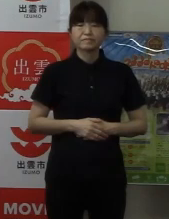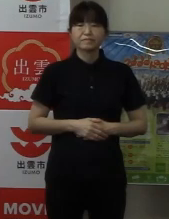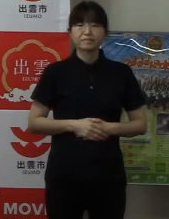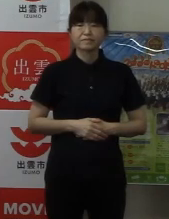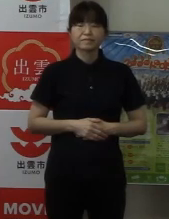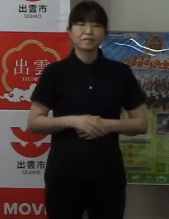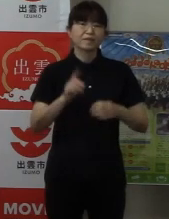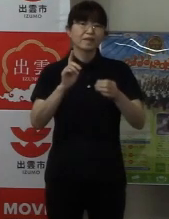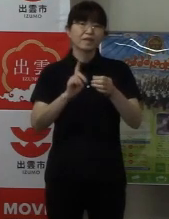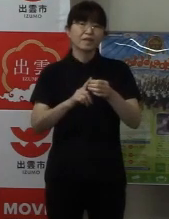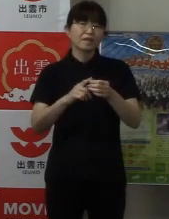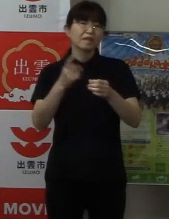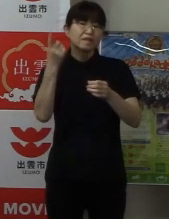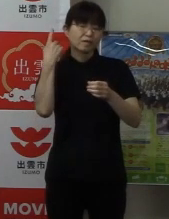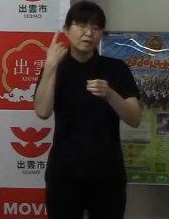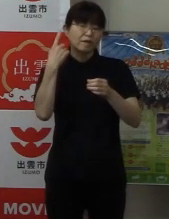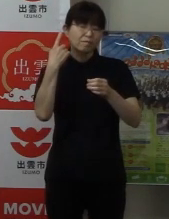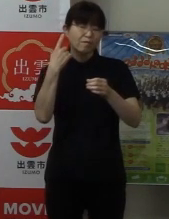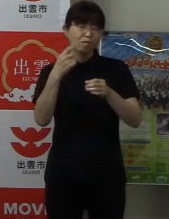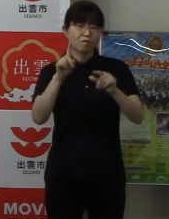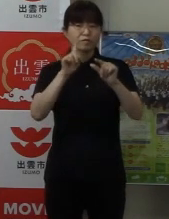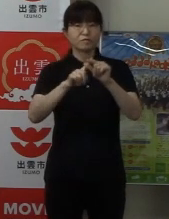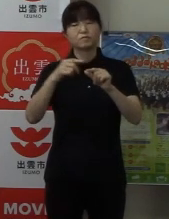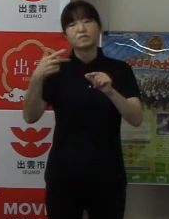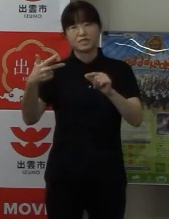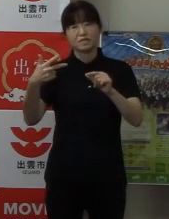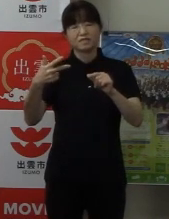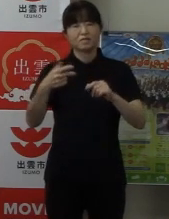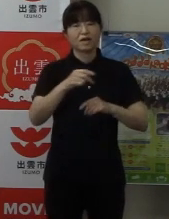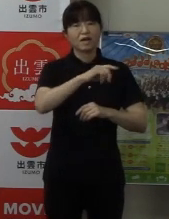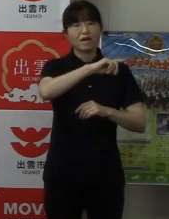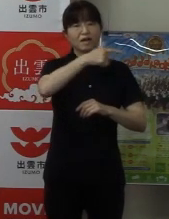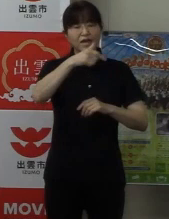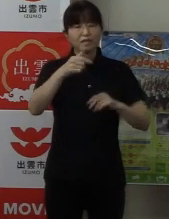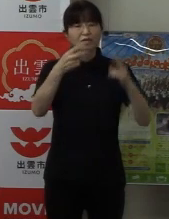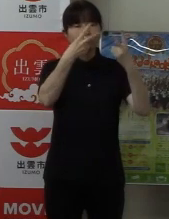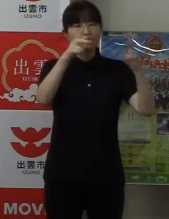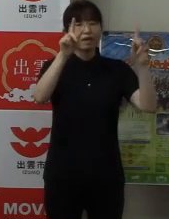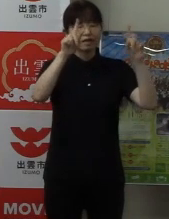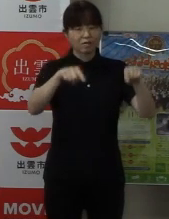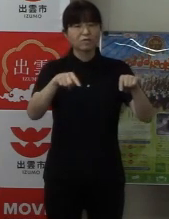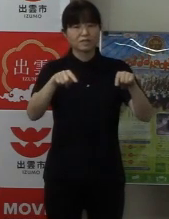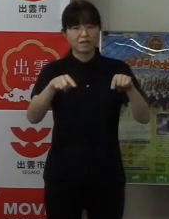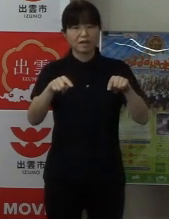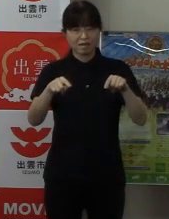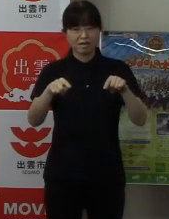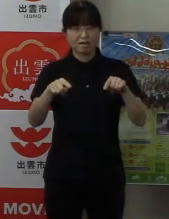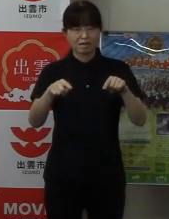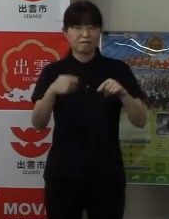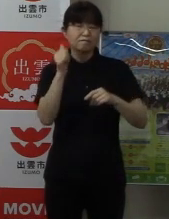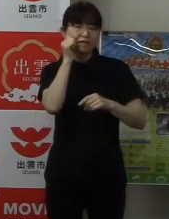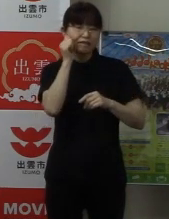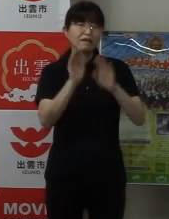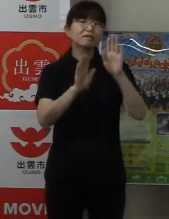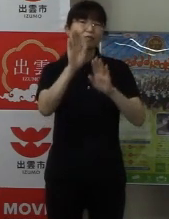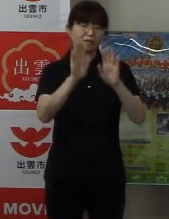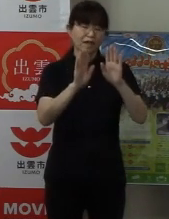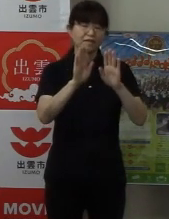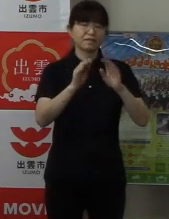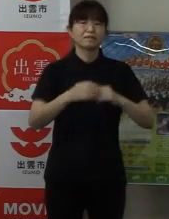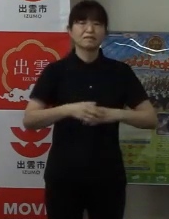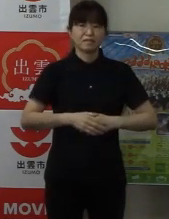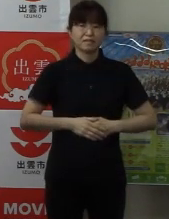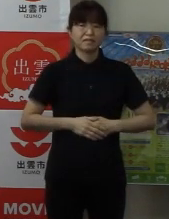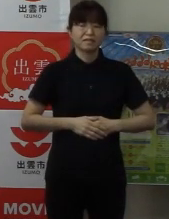まあ、昨年もできなかったりとか、さまざまなイベントがなくなる中でですね、やっぱりこうこの出雲にもです